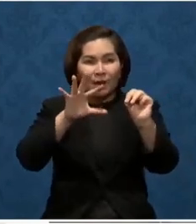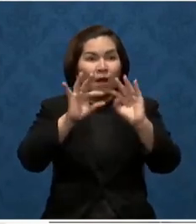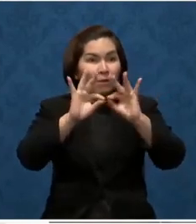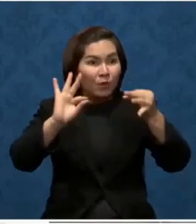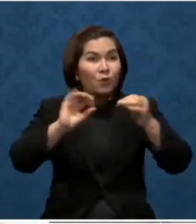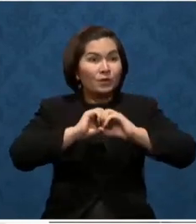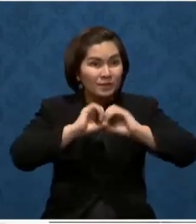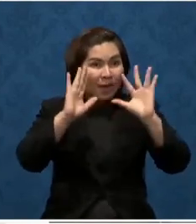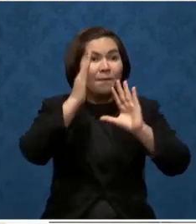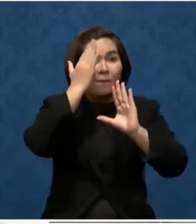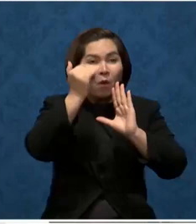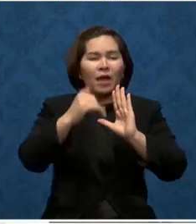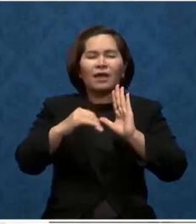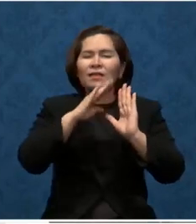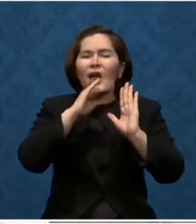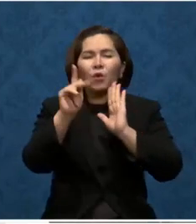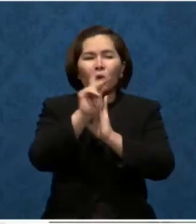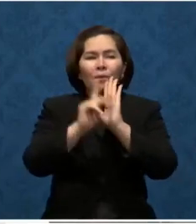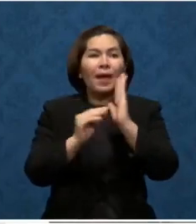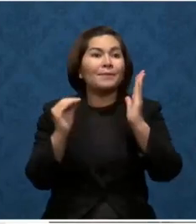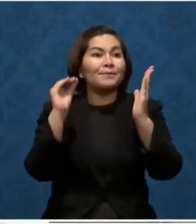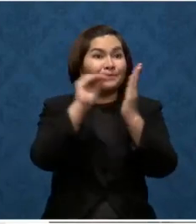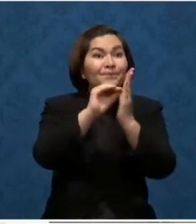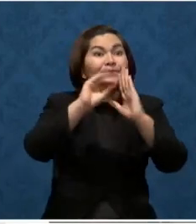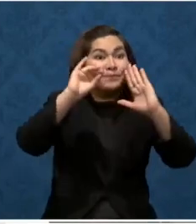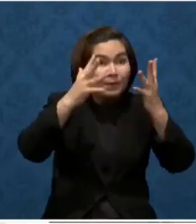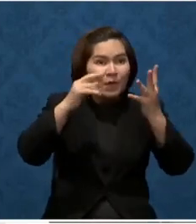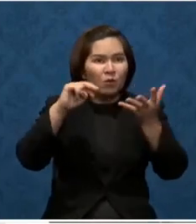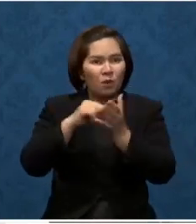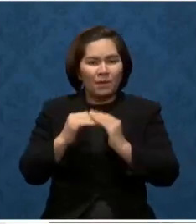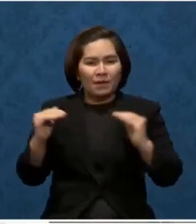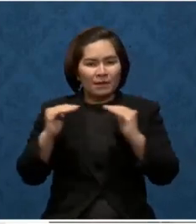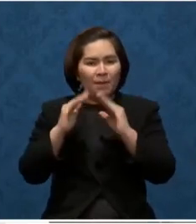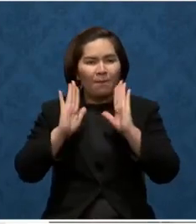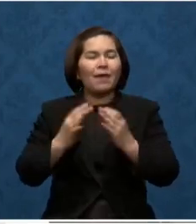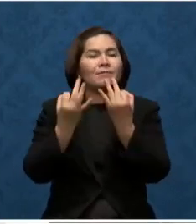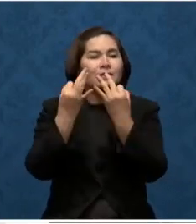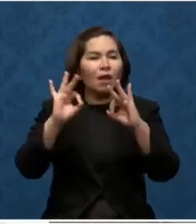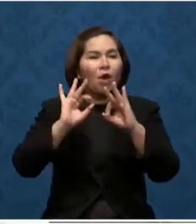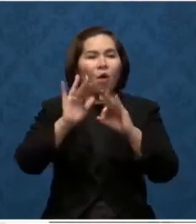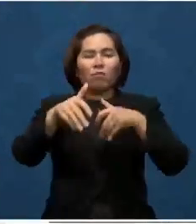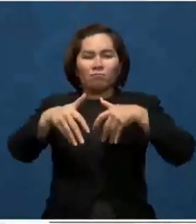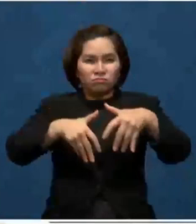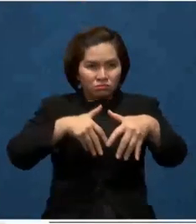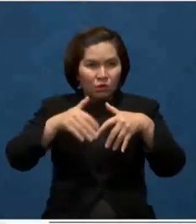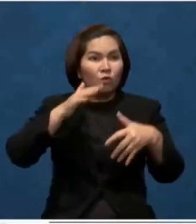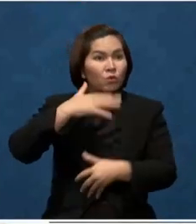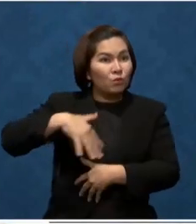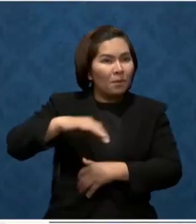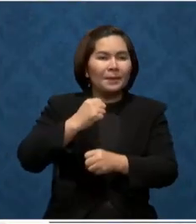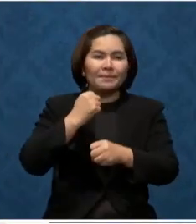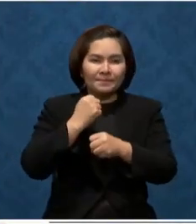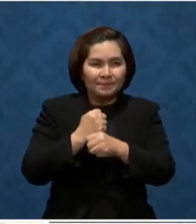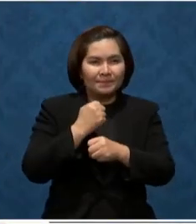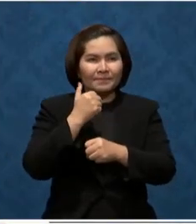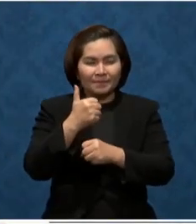ถ้าเราไม่มีกฎหมายเขียนไว้เราถือว่าเป็นสิทธิเสรีภาพของประชาชนที่